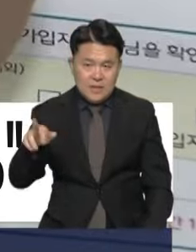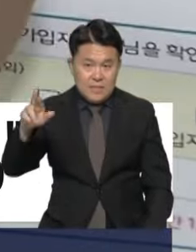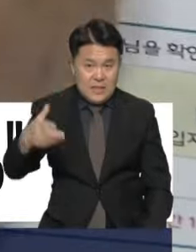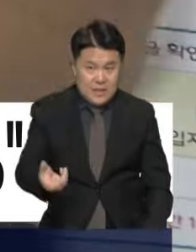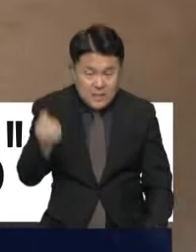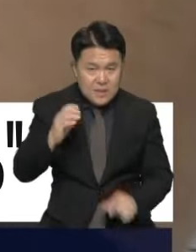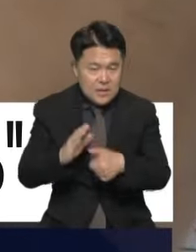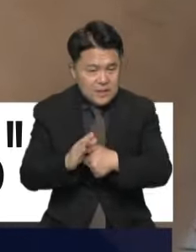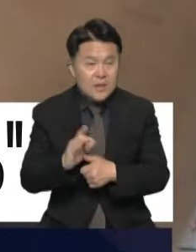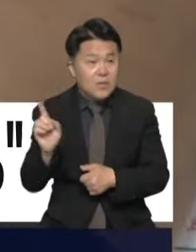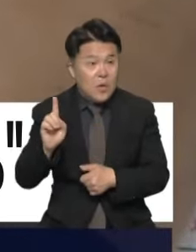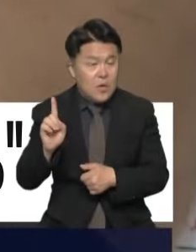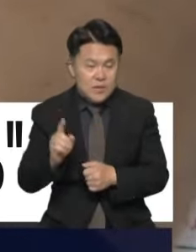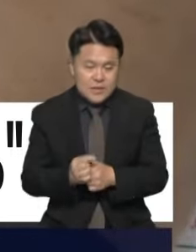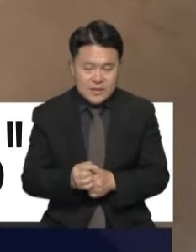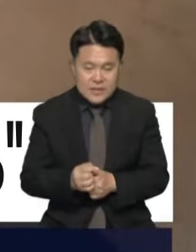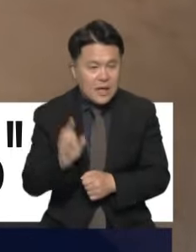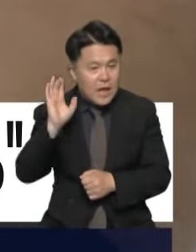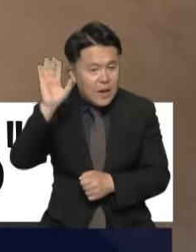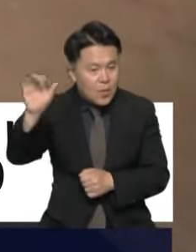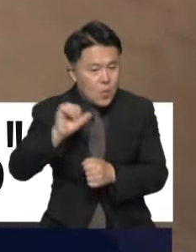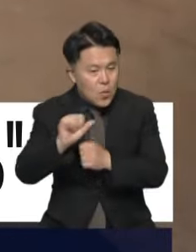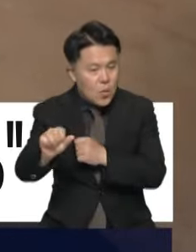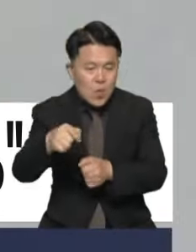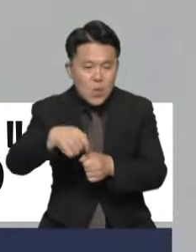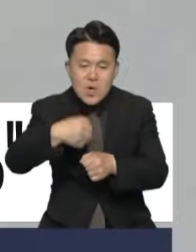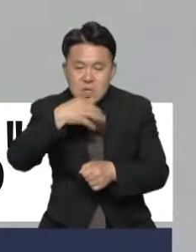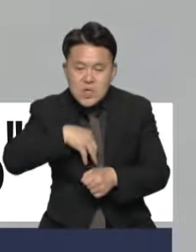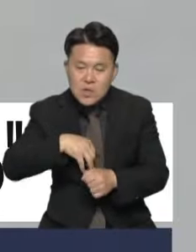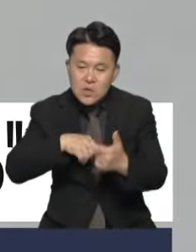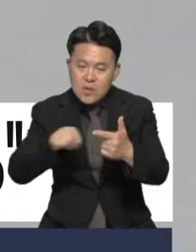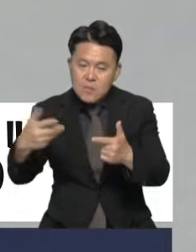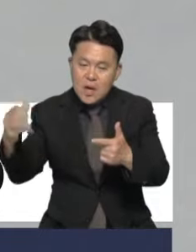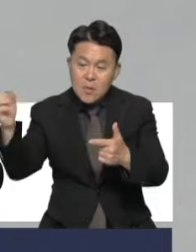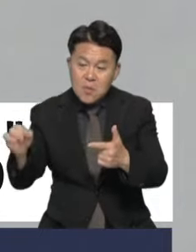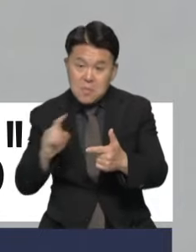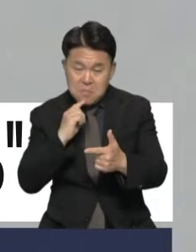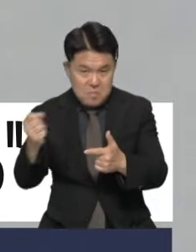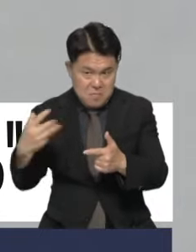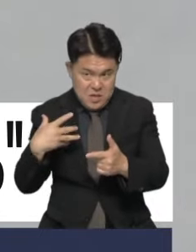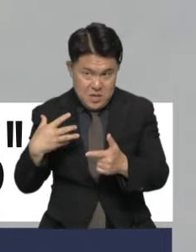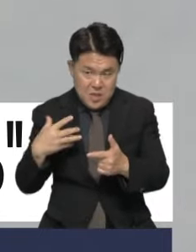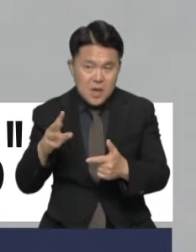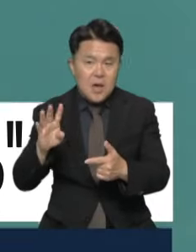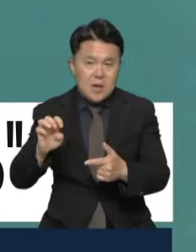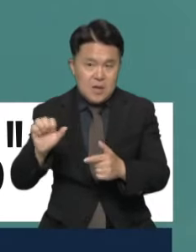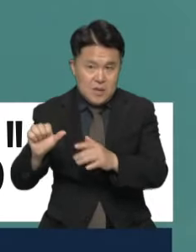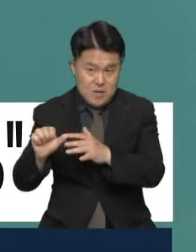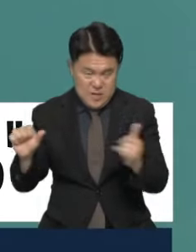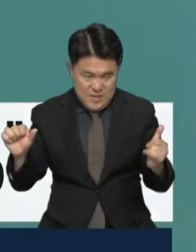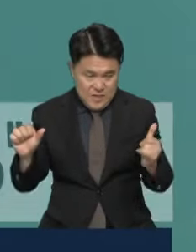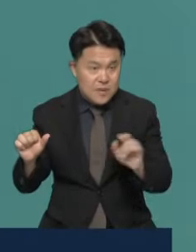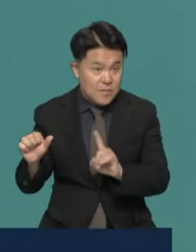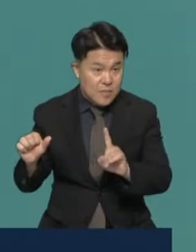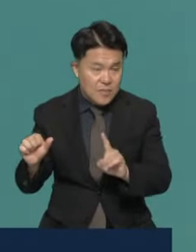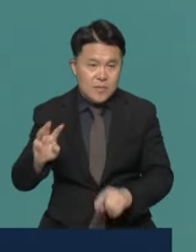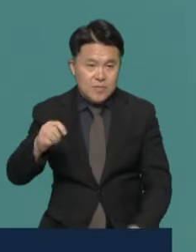경우 해당 계좌에서 기대하는 5년 뒤 목표 수익률은 연 6에서 8%라는 응답이 45명,